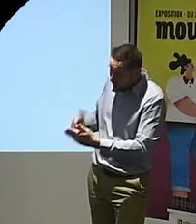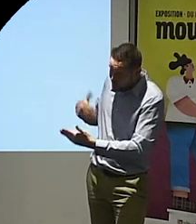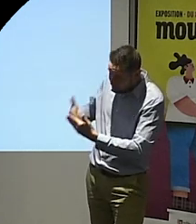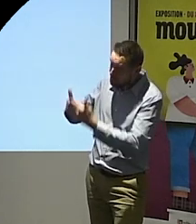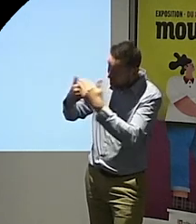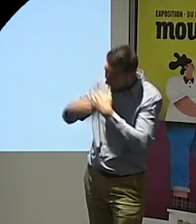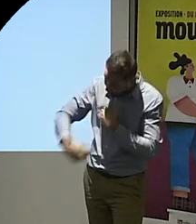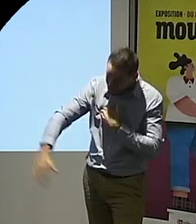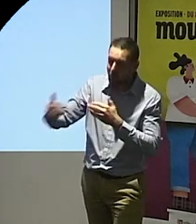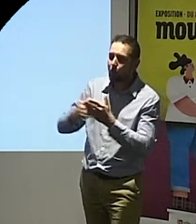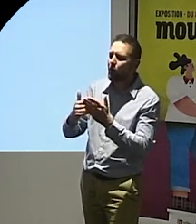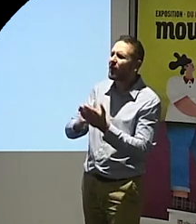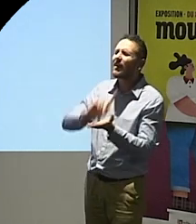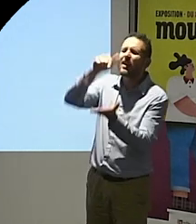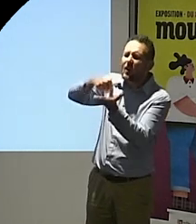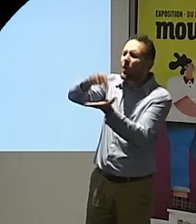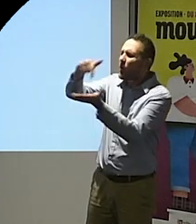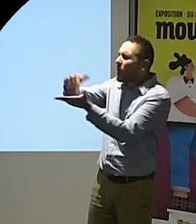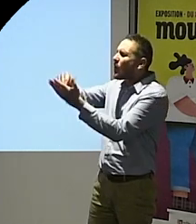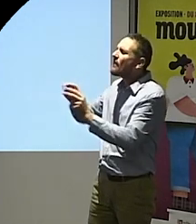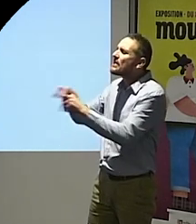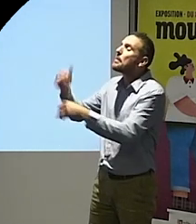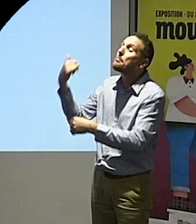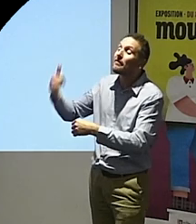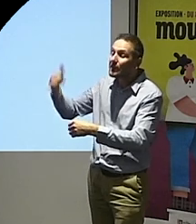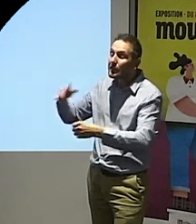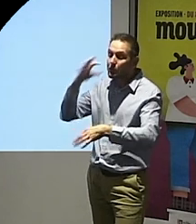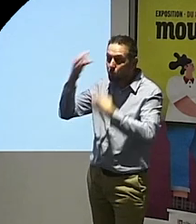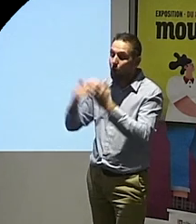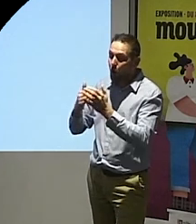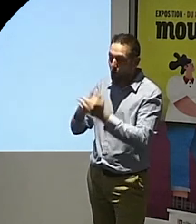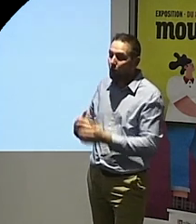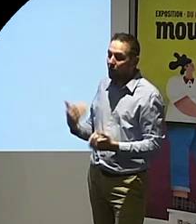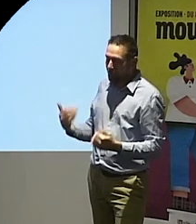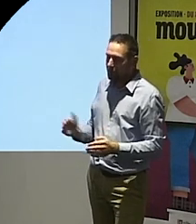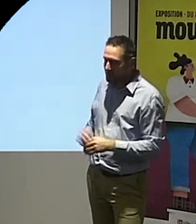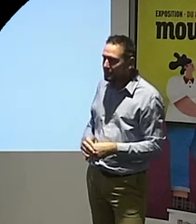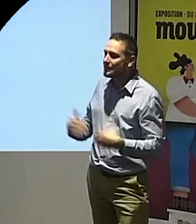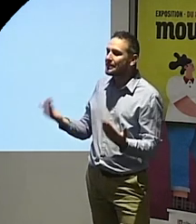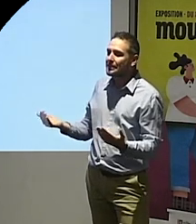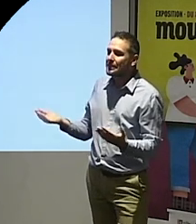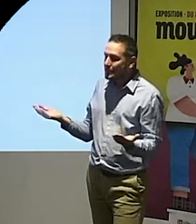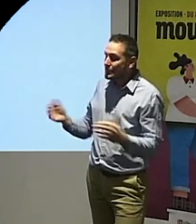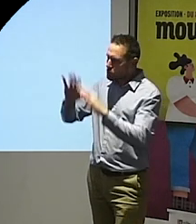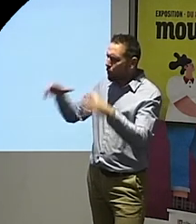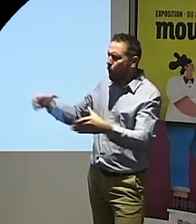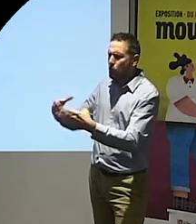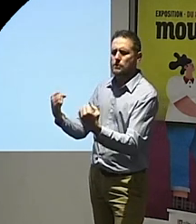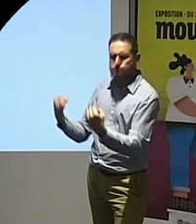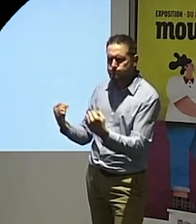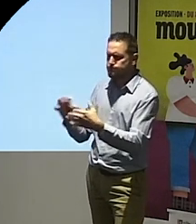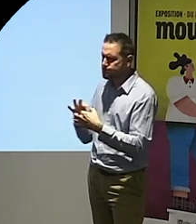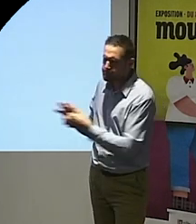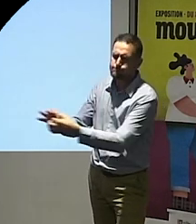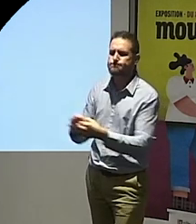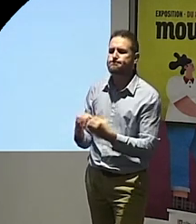encore. Hein. On va encore se promener. Ouais, on en fera d'autres. Donc voilà, il y a eu beaucoup. Il y a une cohésion aussi.